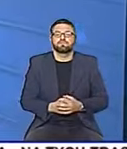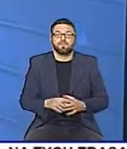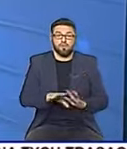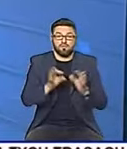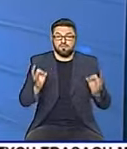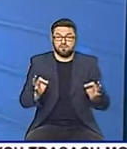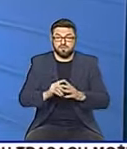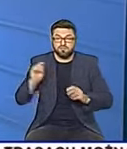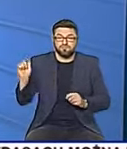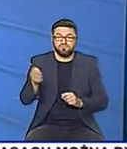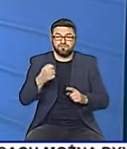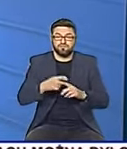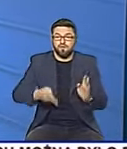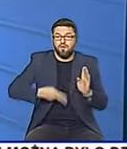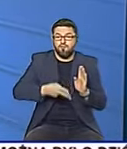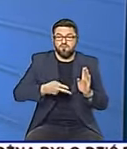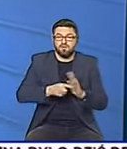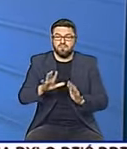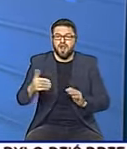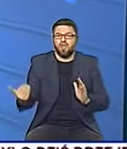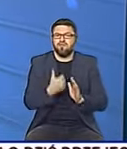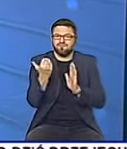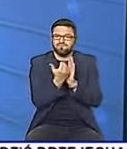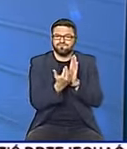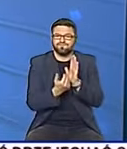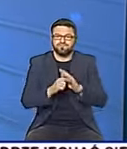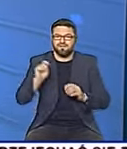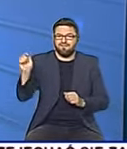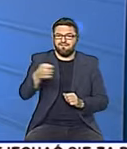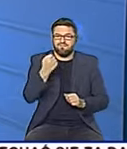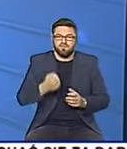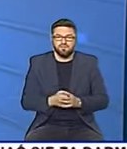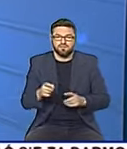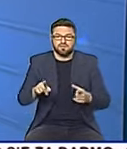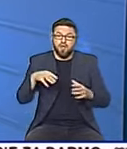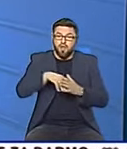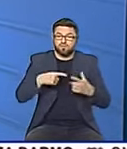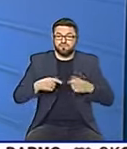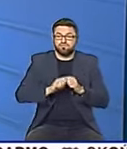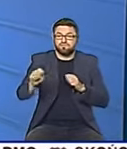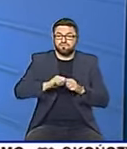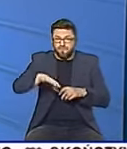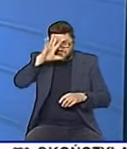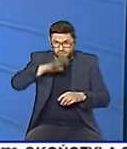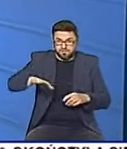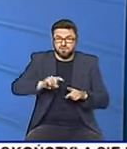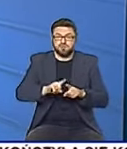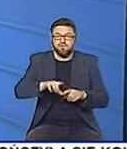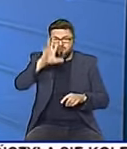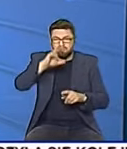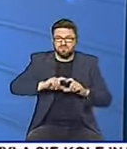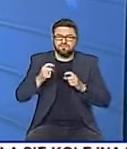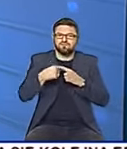Od dzisiaj podróżujących koleją obowiązują nowe rozkłady jazdy zarówno tych korzystających z usług przewozów regionalnych, jak i łódzkiej